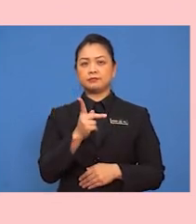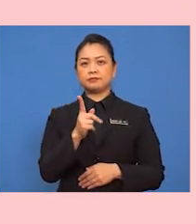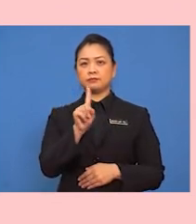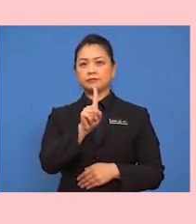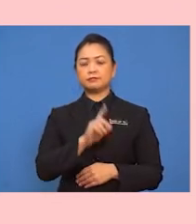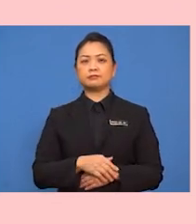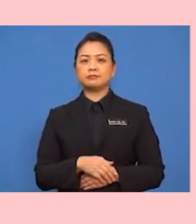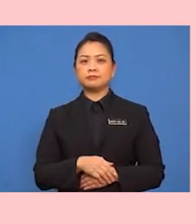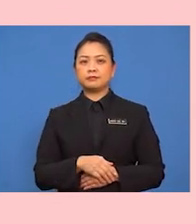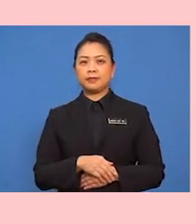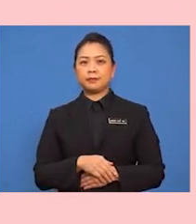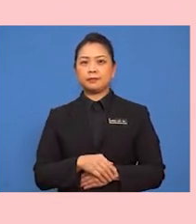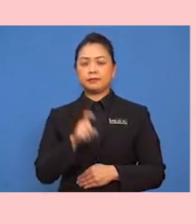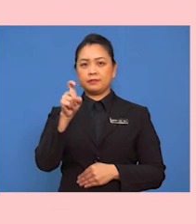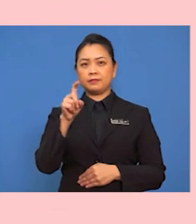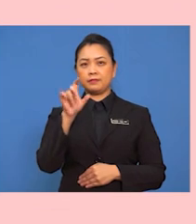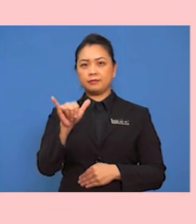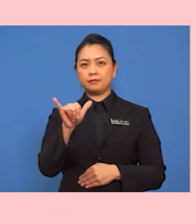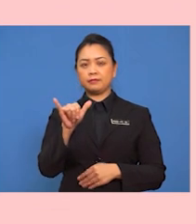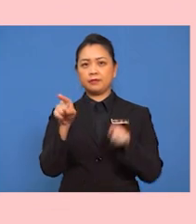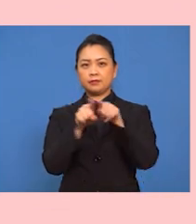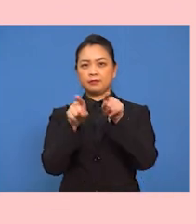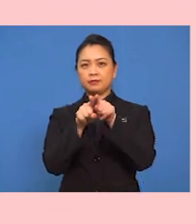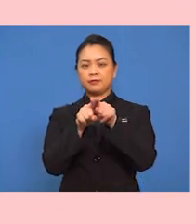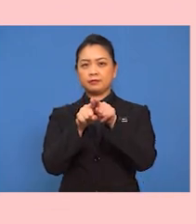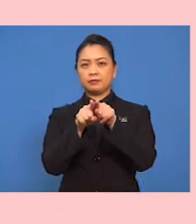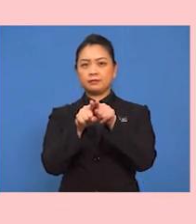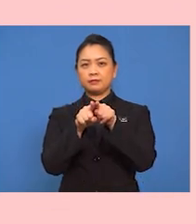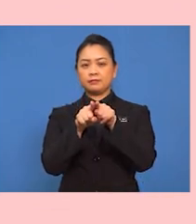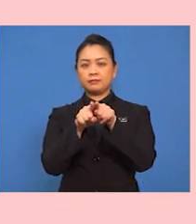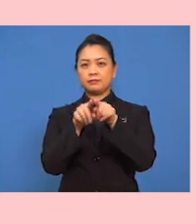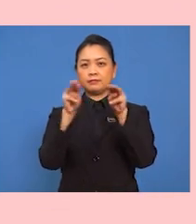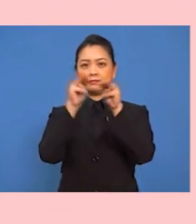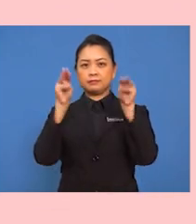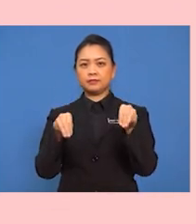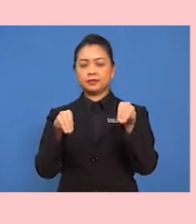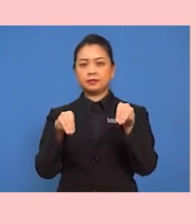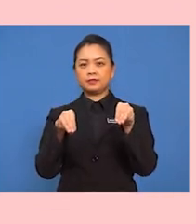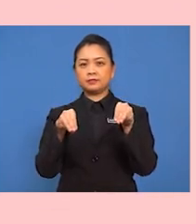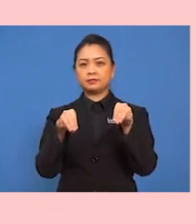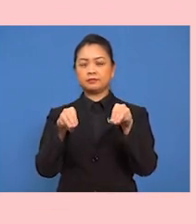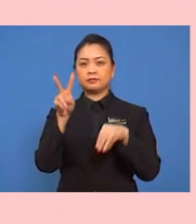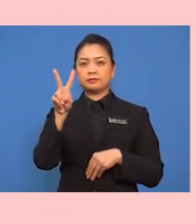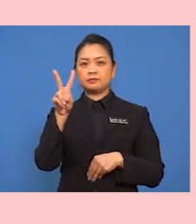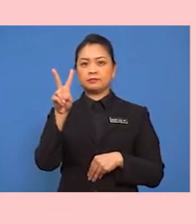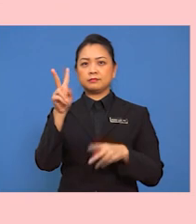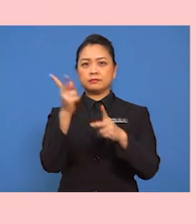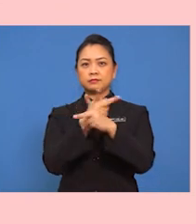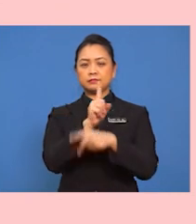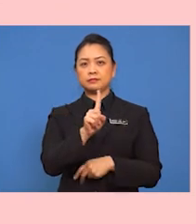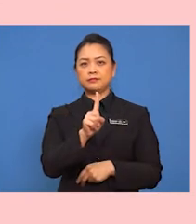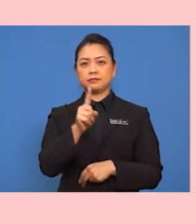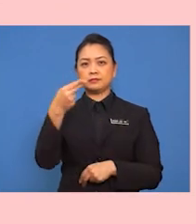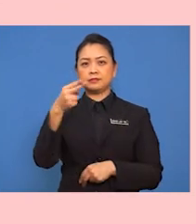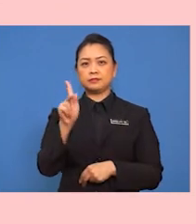1 X, Y sama dengan matriks beringkat 2 darab 1